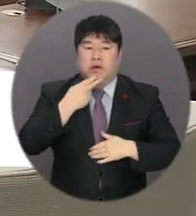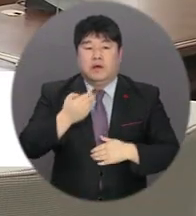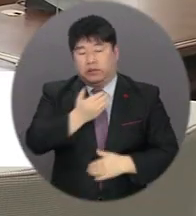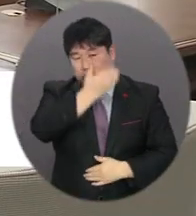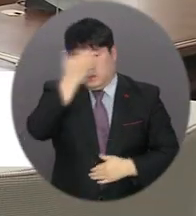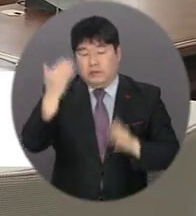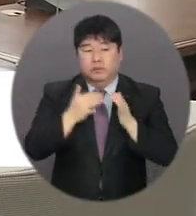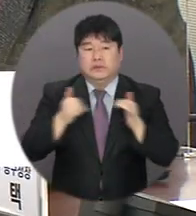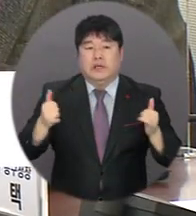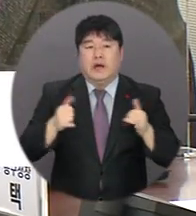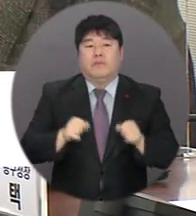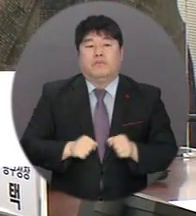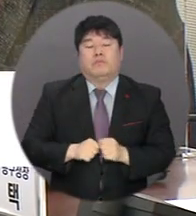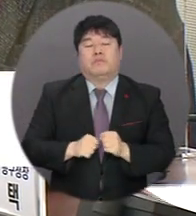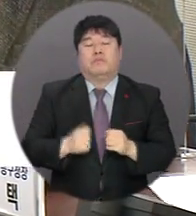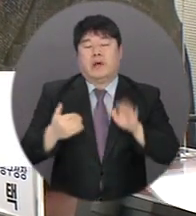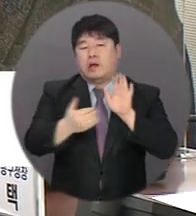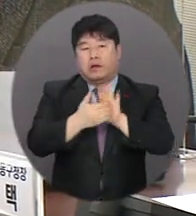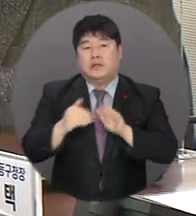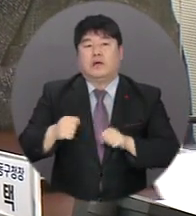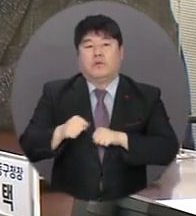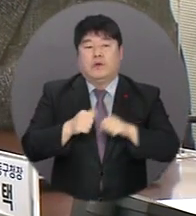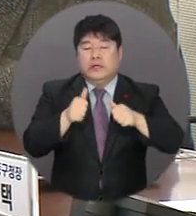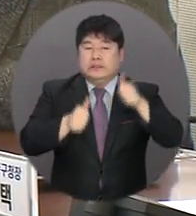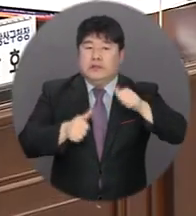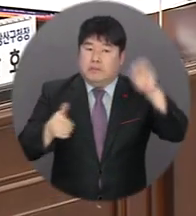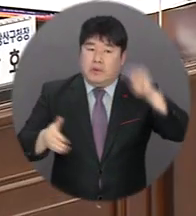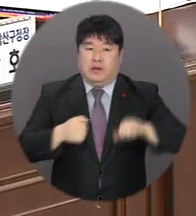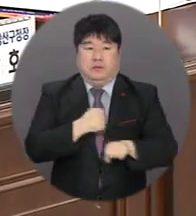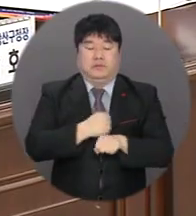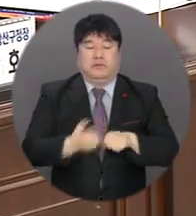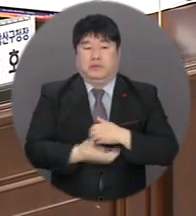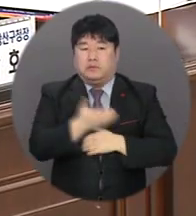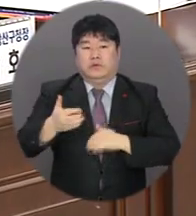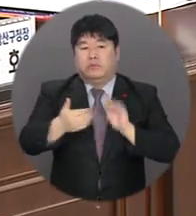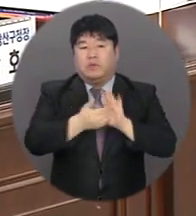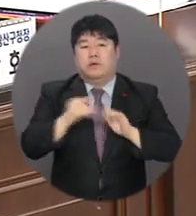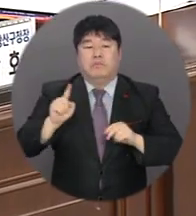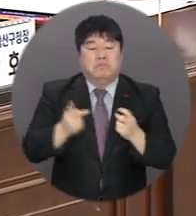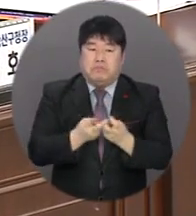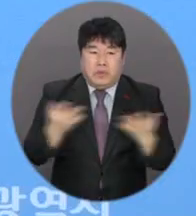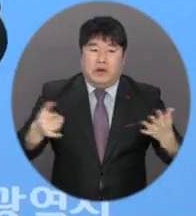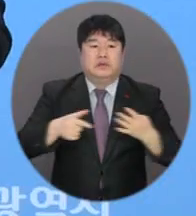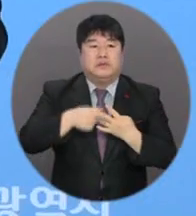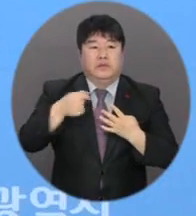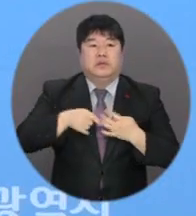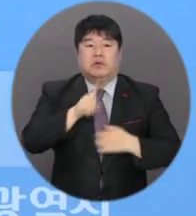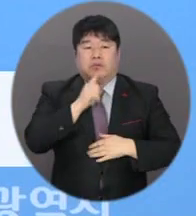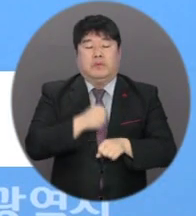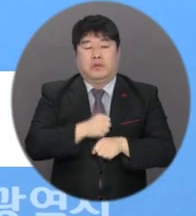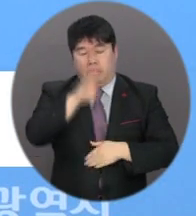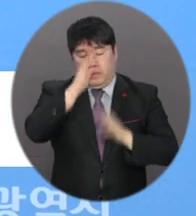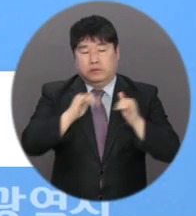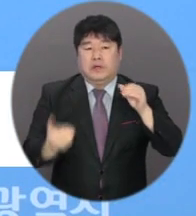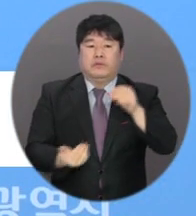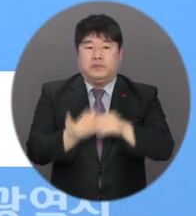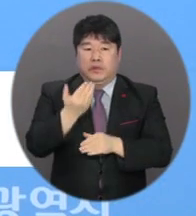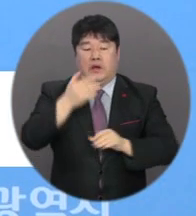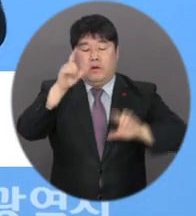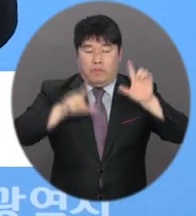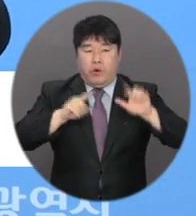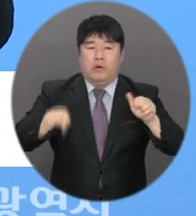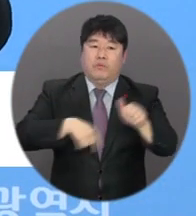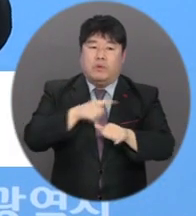확산을 막아야 하고 수험생들의 이동을 막기 위해 어쩔 수 없는 선택이었다는 입장입니다. 환자가 발생하는 추이